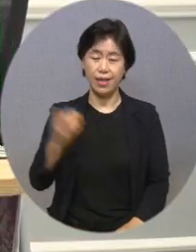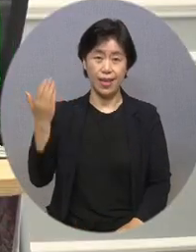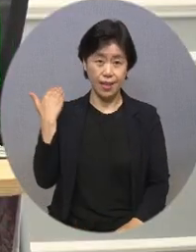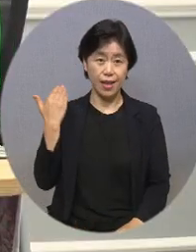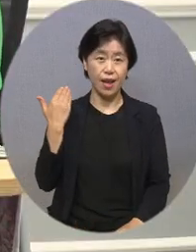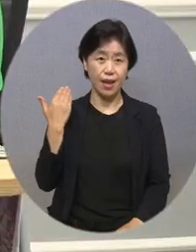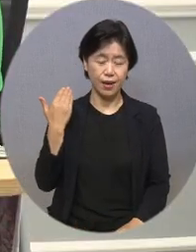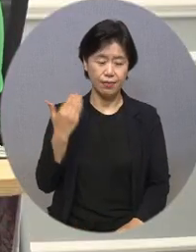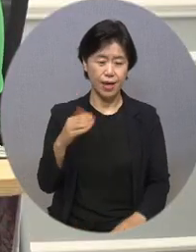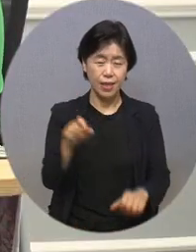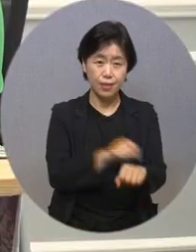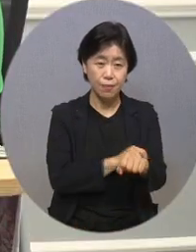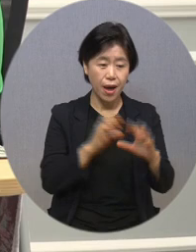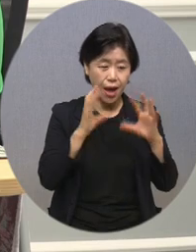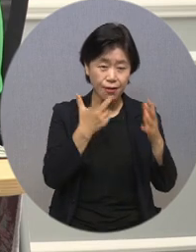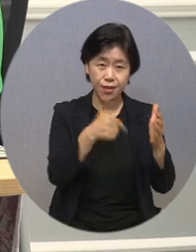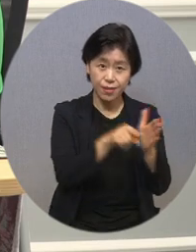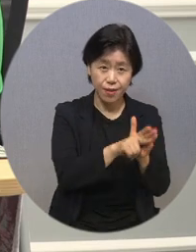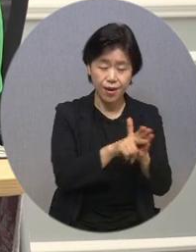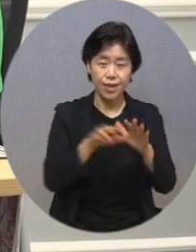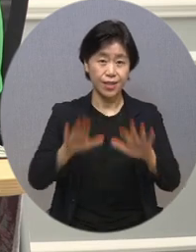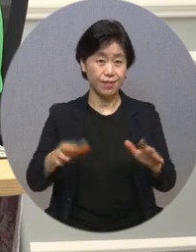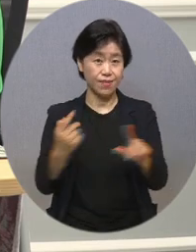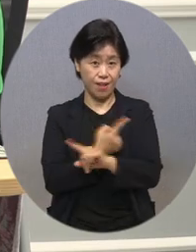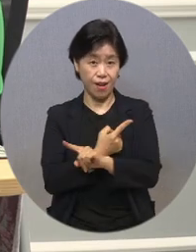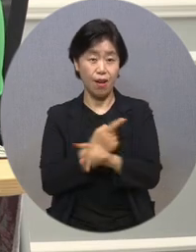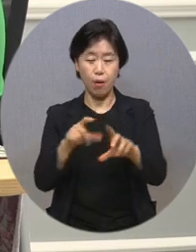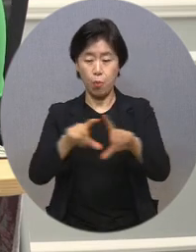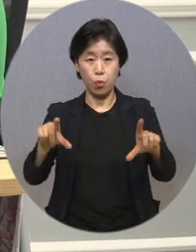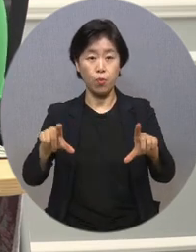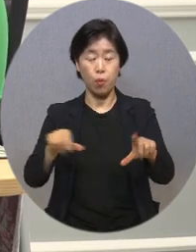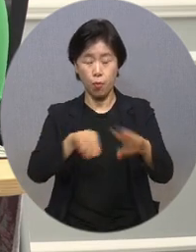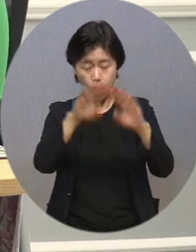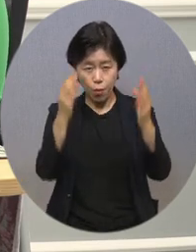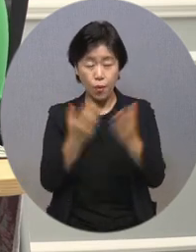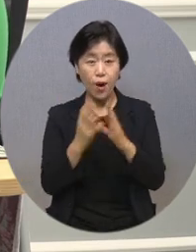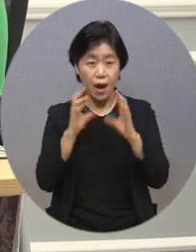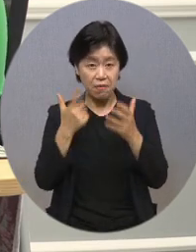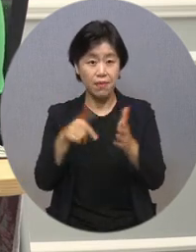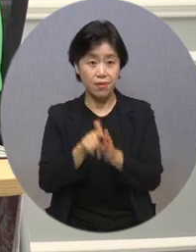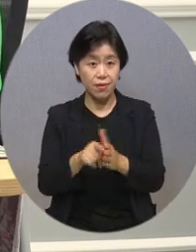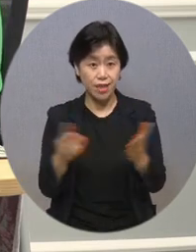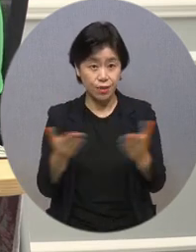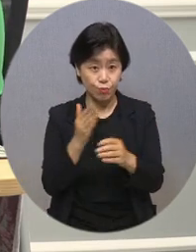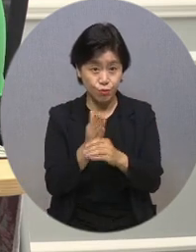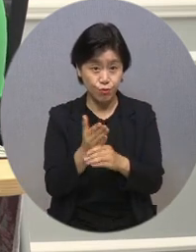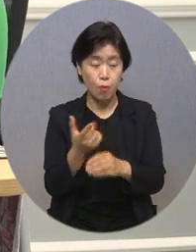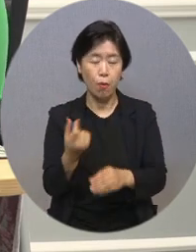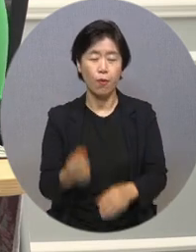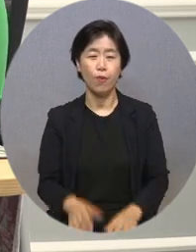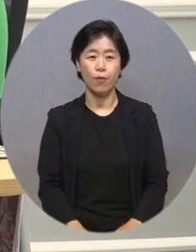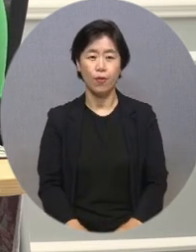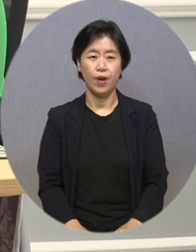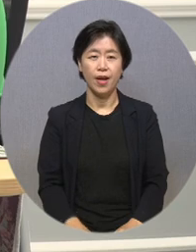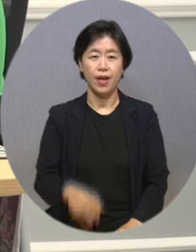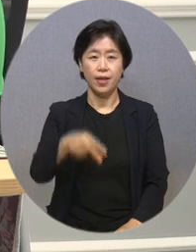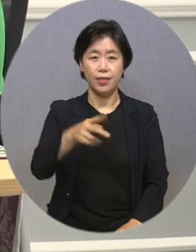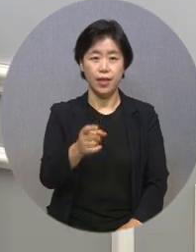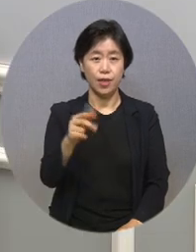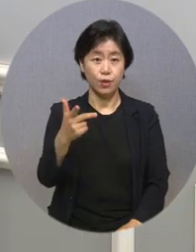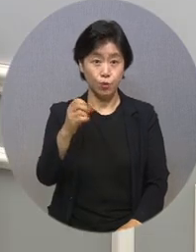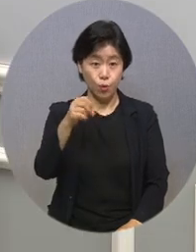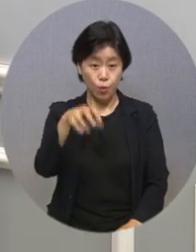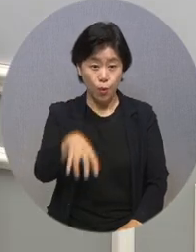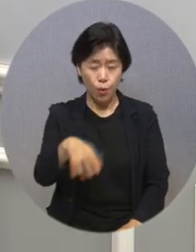더 힘을 또 쓰고 네. 계신데, 세종이 행정수도로 그 국가의 중요한 위치를 차지하고 네. 있잖아요. 또 인구 비중도